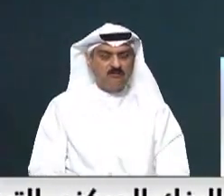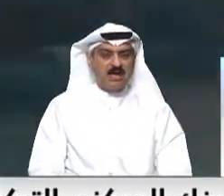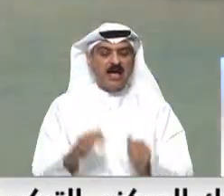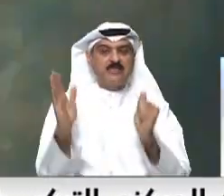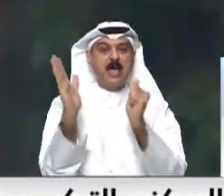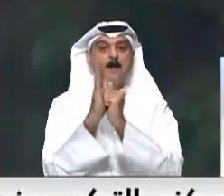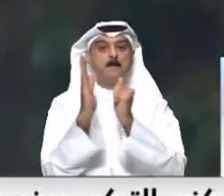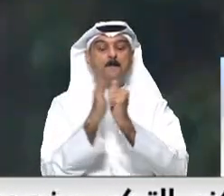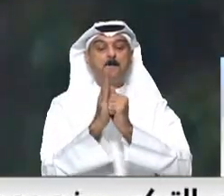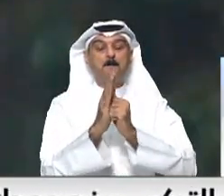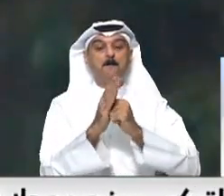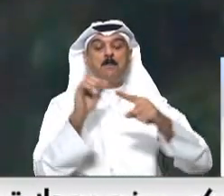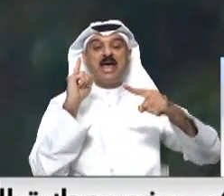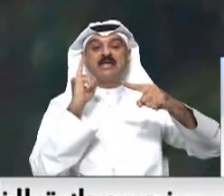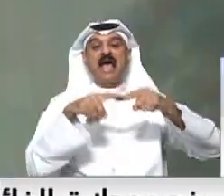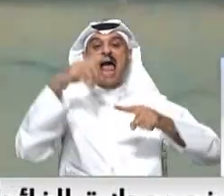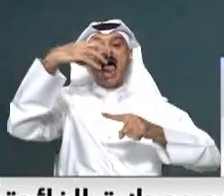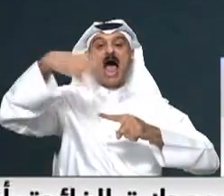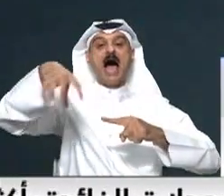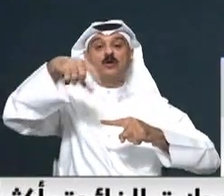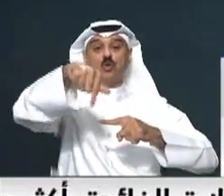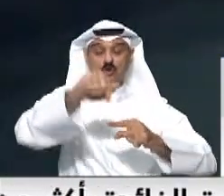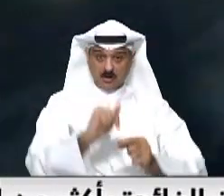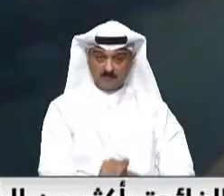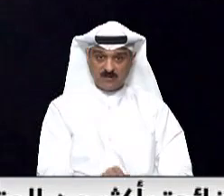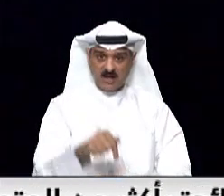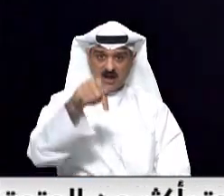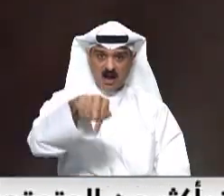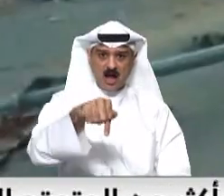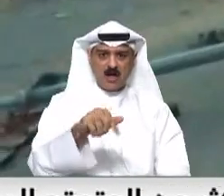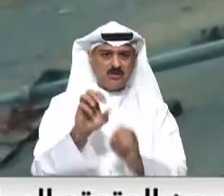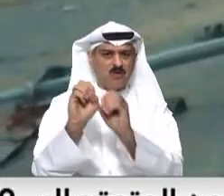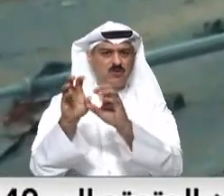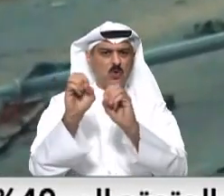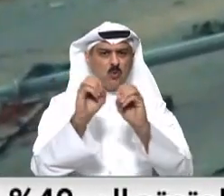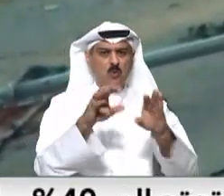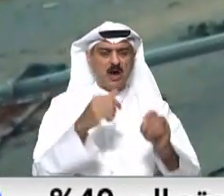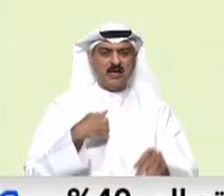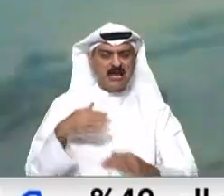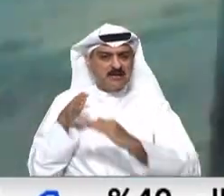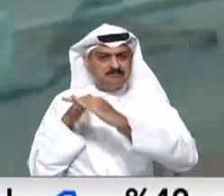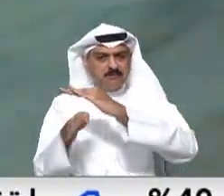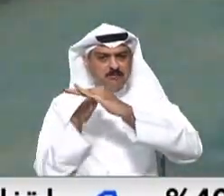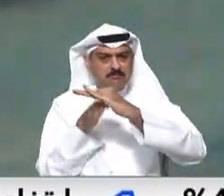جباليه وجحر الديك وحي الزيتون ومخيم